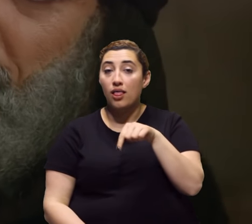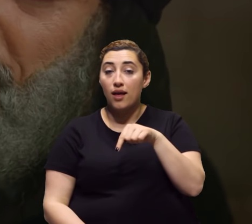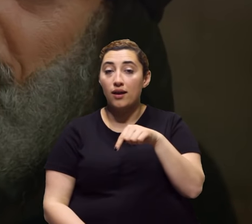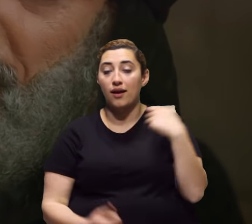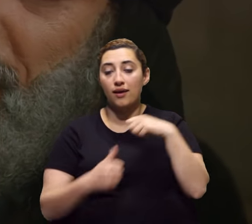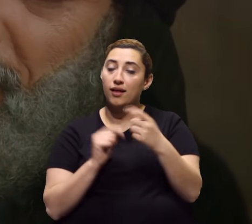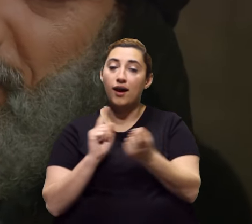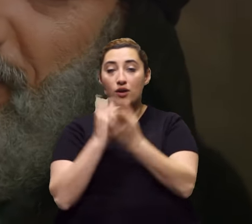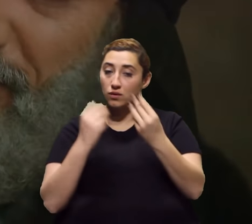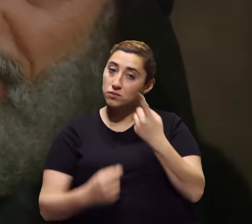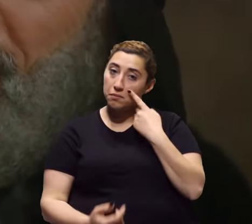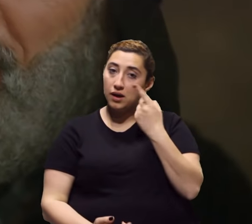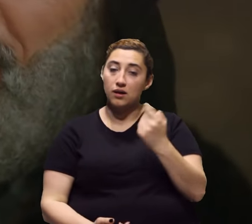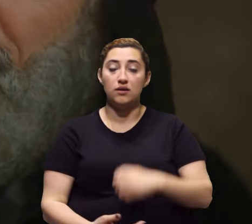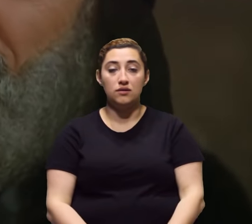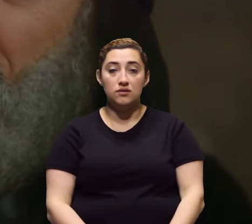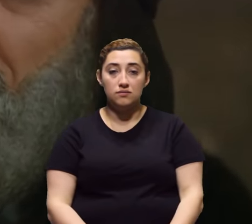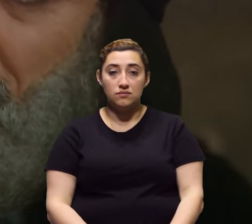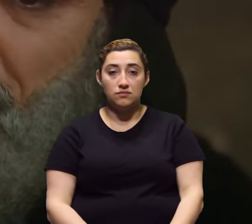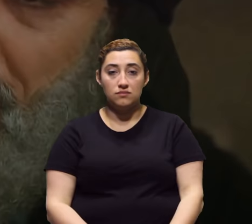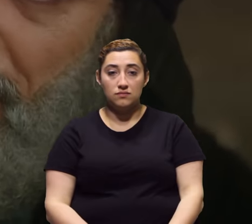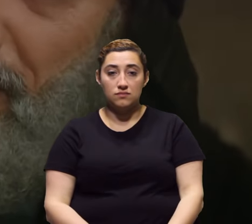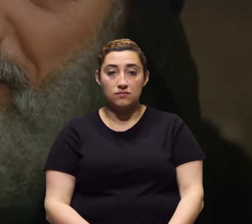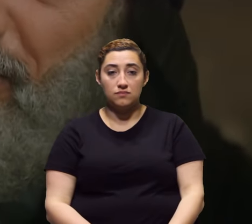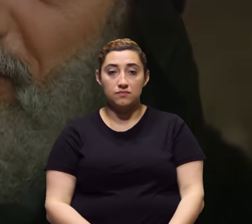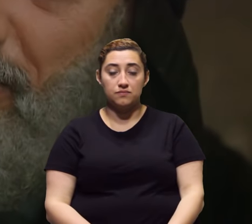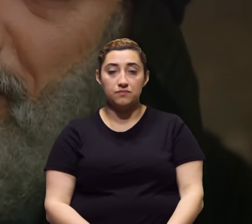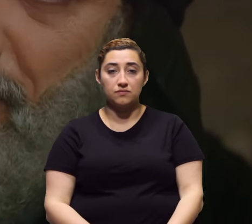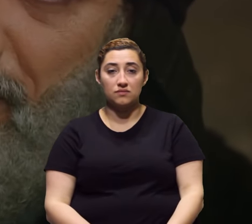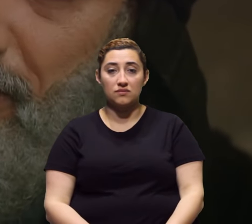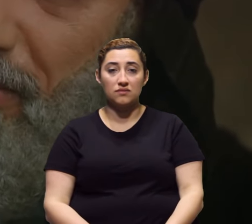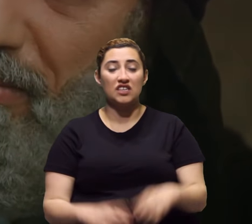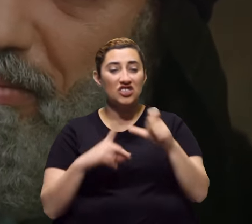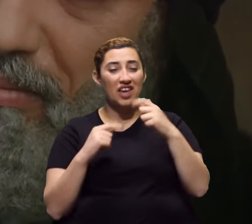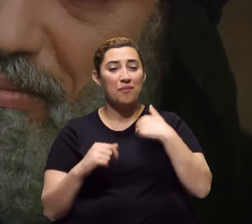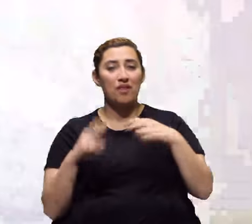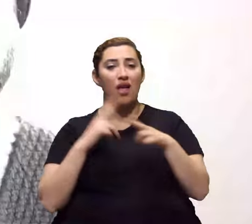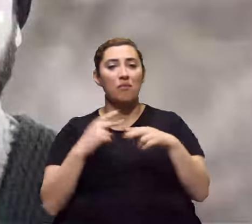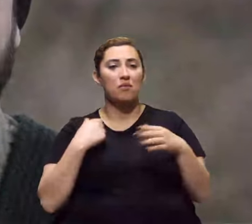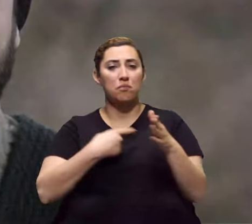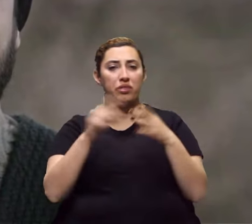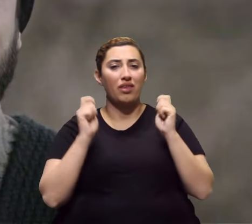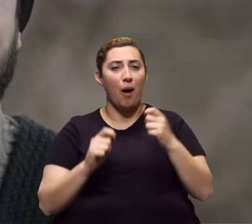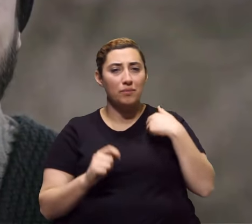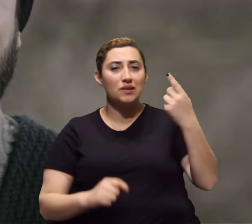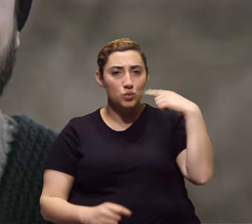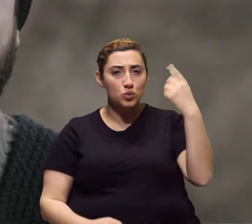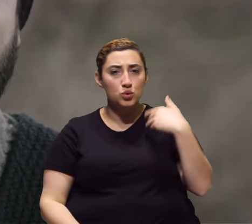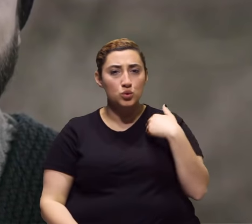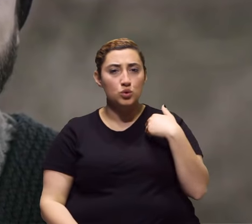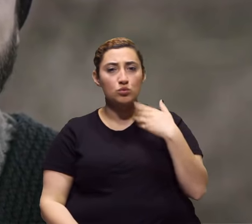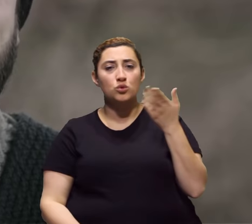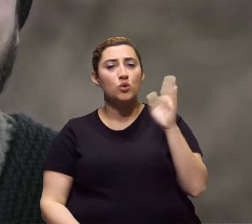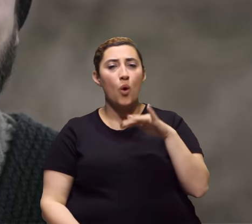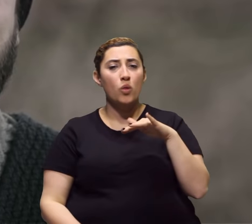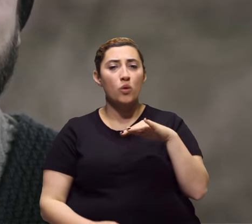Yine karşılaştık bak. Yaşlı Kasım ağlıyor. Şeyhim beni tek kalemde gözden çıkardı dedi. Geçmiş.